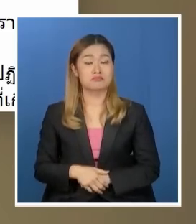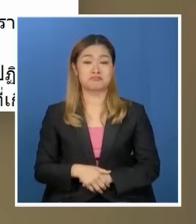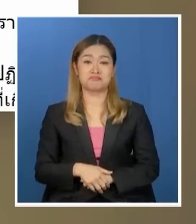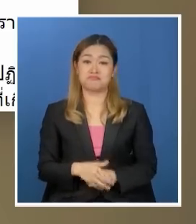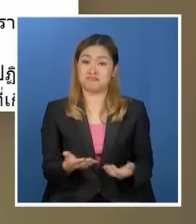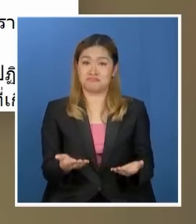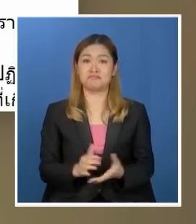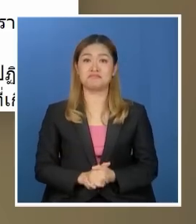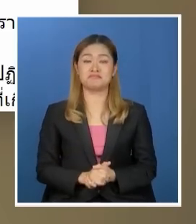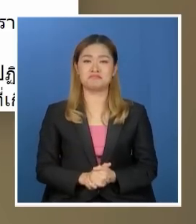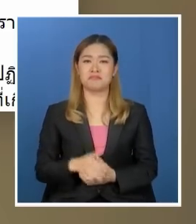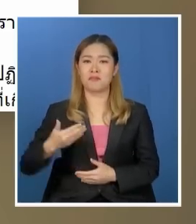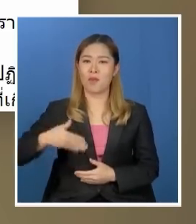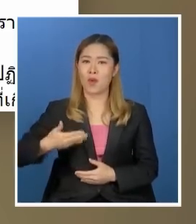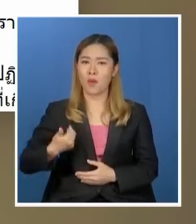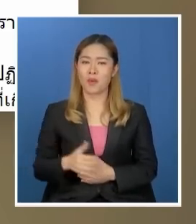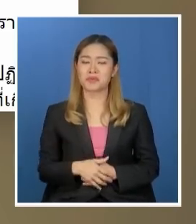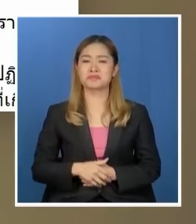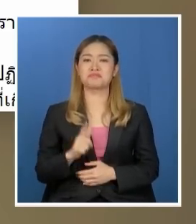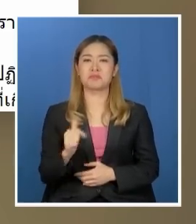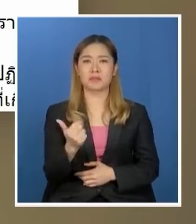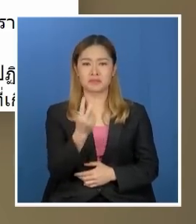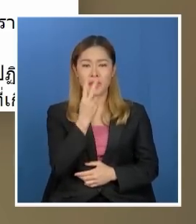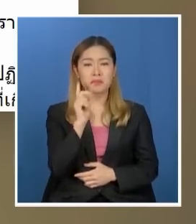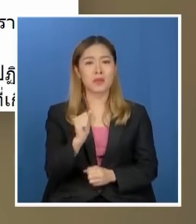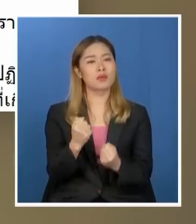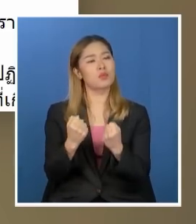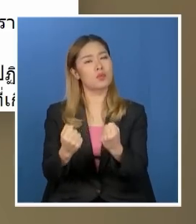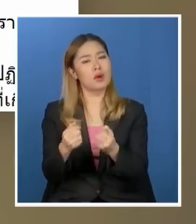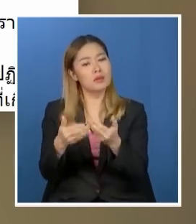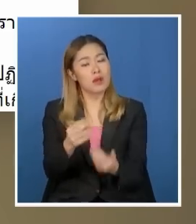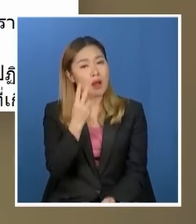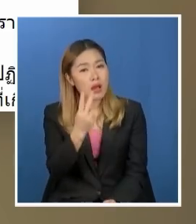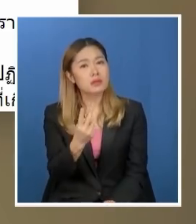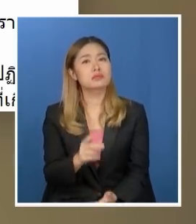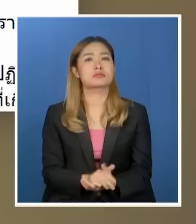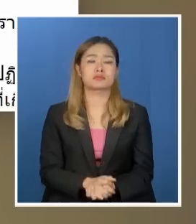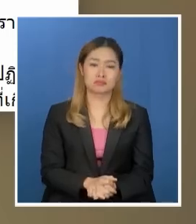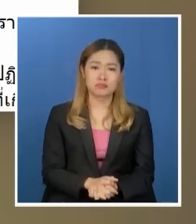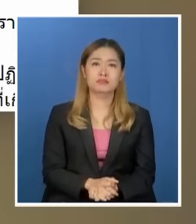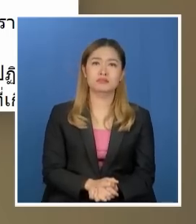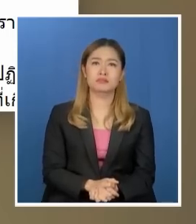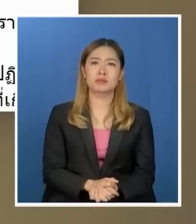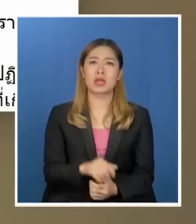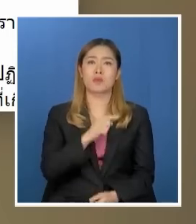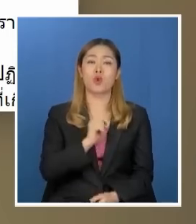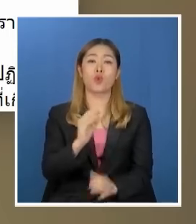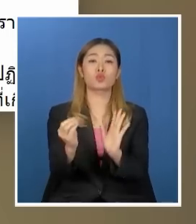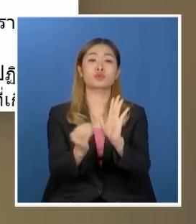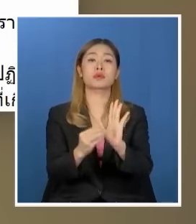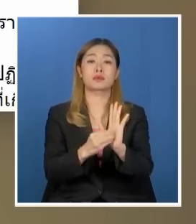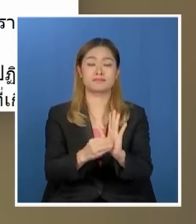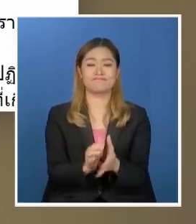เพราะมันเด่นไงเออมันเด่นนะฮะและรถก็เห็นนั่งเรือก็เห็นแล้วมันเป็นส่วนรับผิดชอบของกรุงเทพฯ